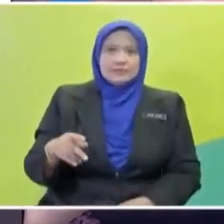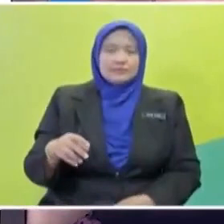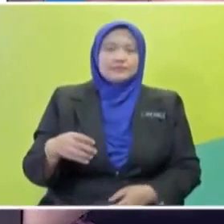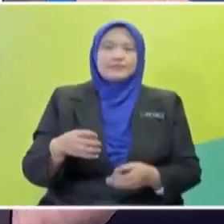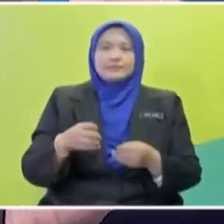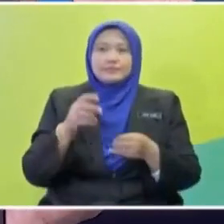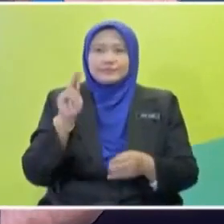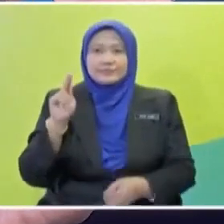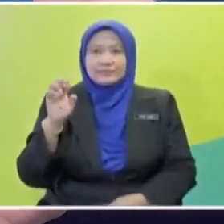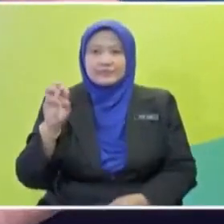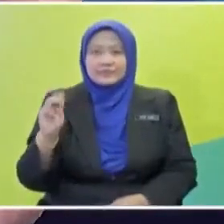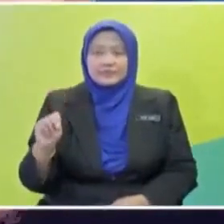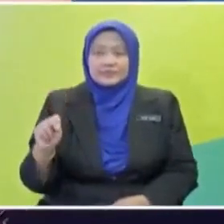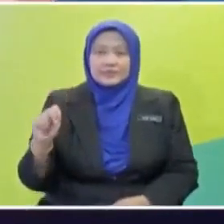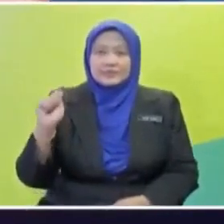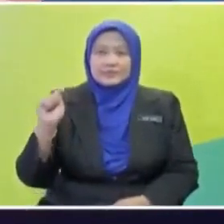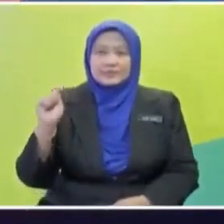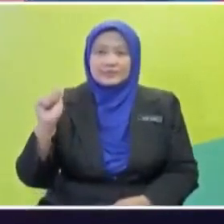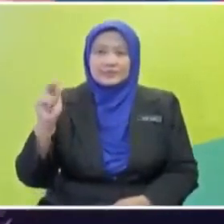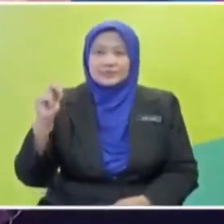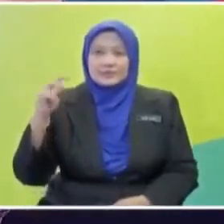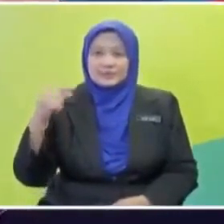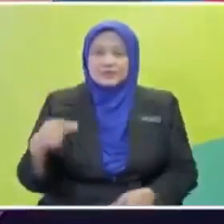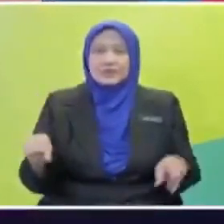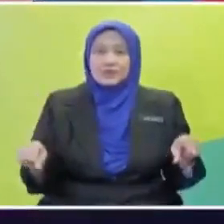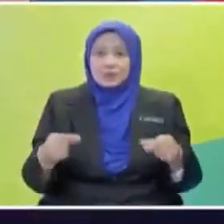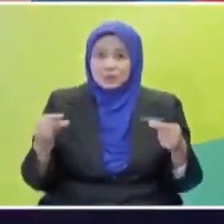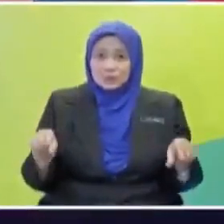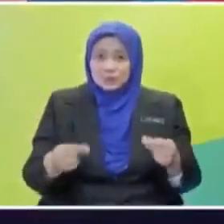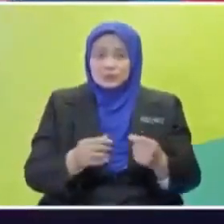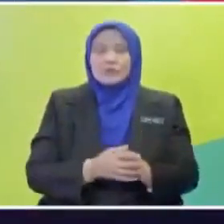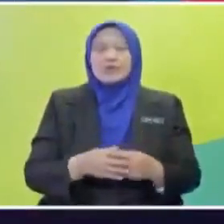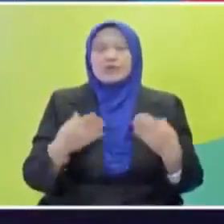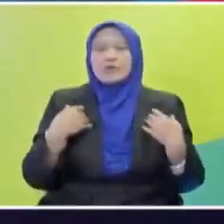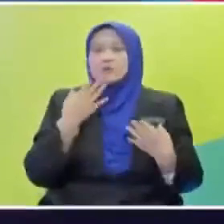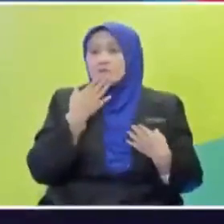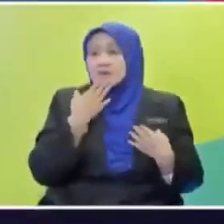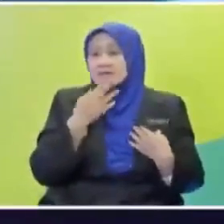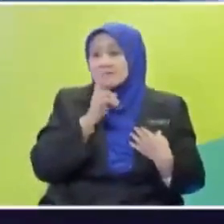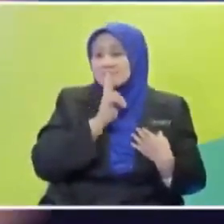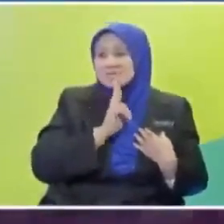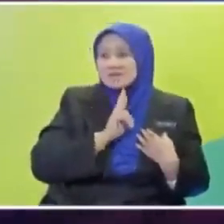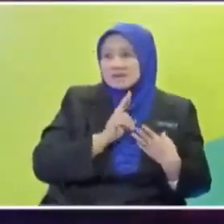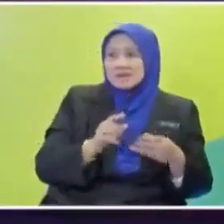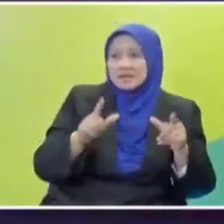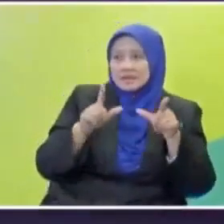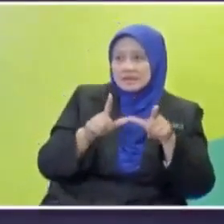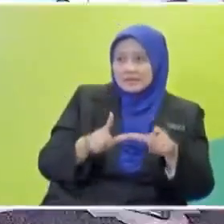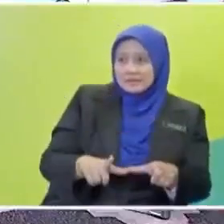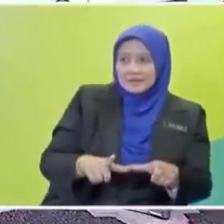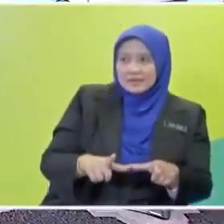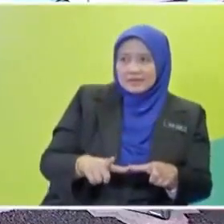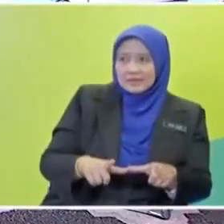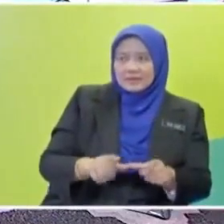teringin. Okey, kita lakarlah kentang. Okey, disebabkan kita gunakan gelang kunci, jadi pastikan ada gelang kunci lah. Okey, contoh gelang kunci ni yang ni